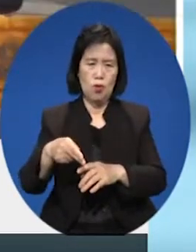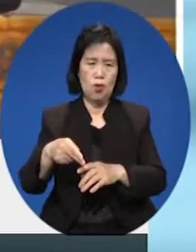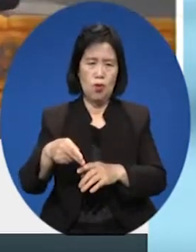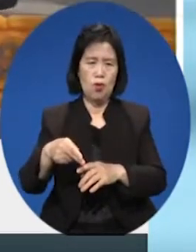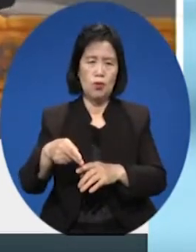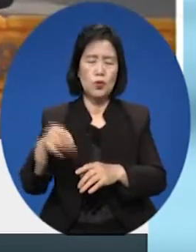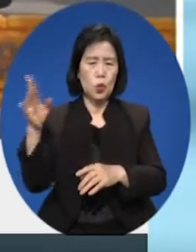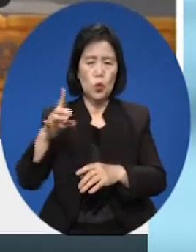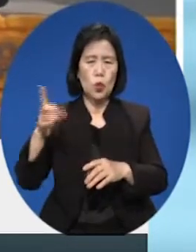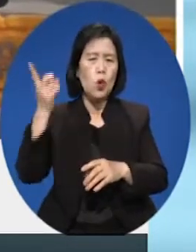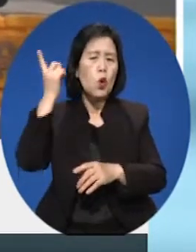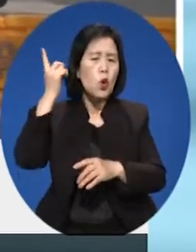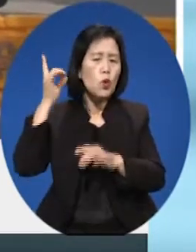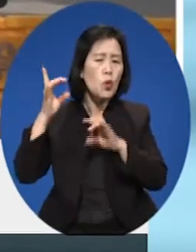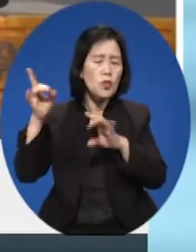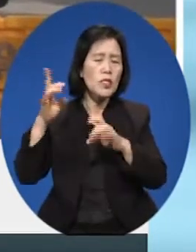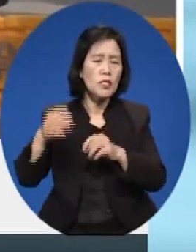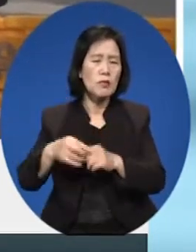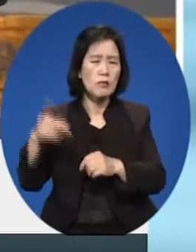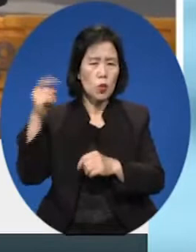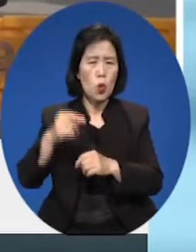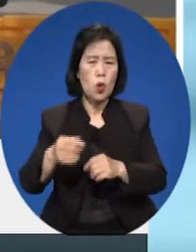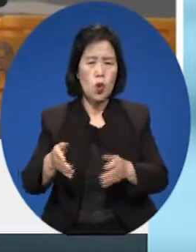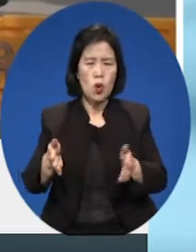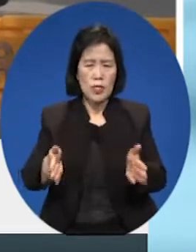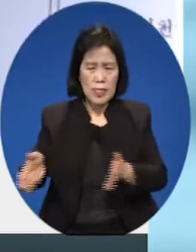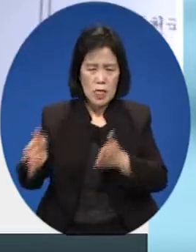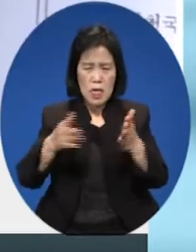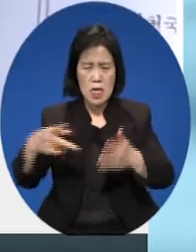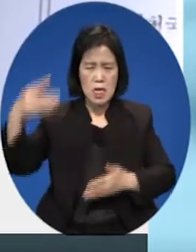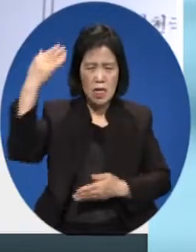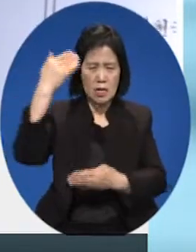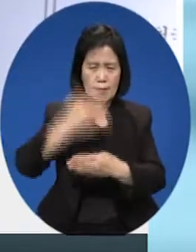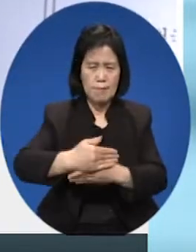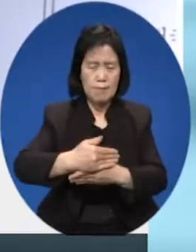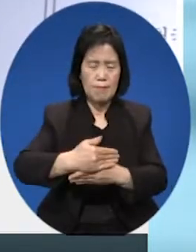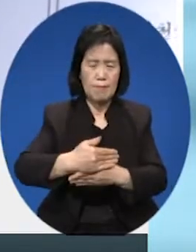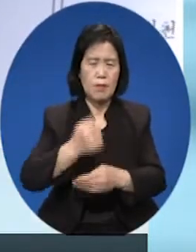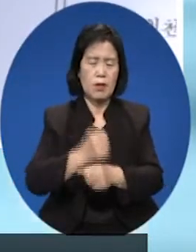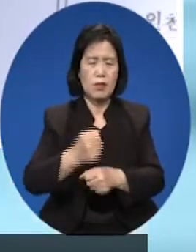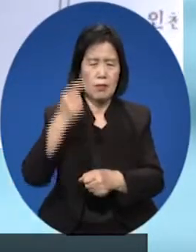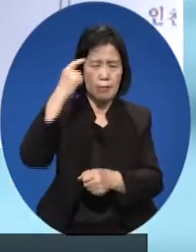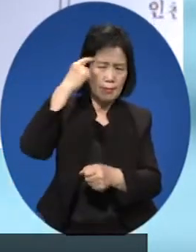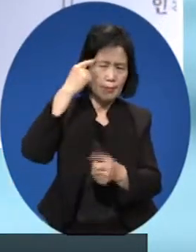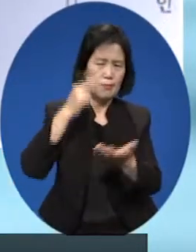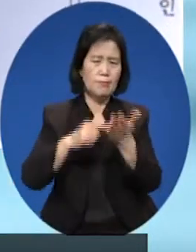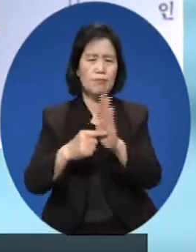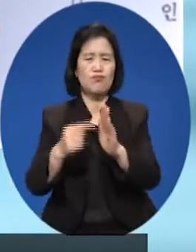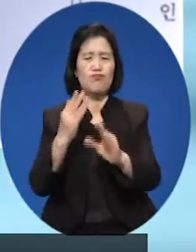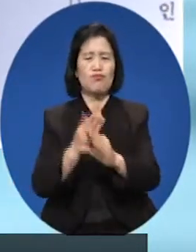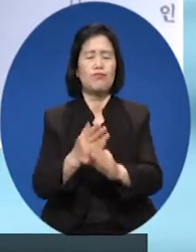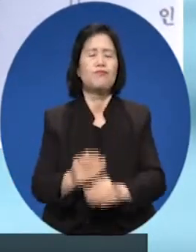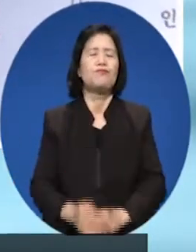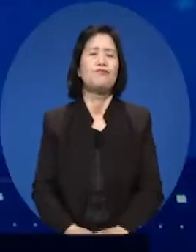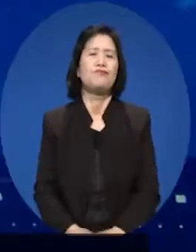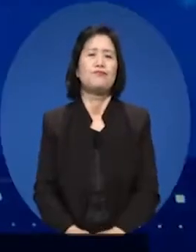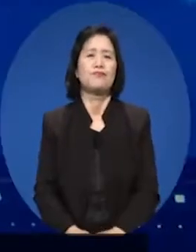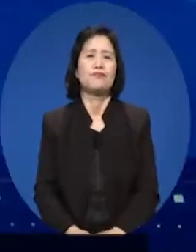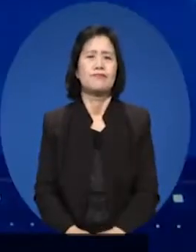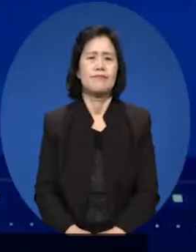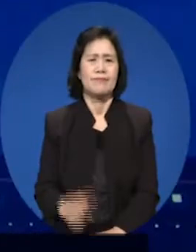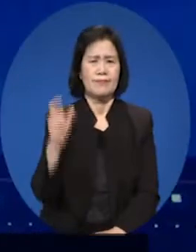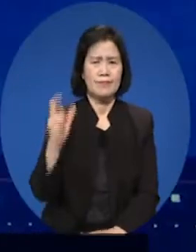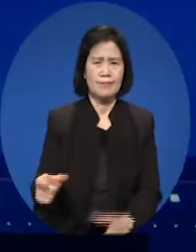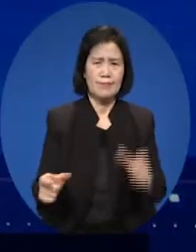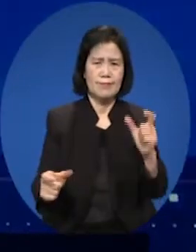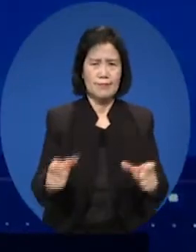통신 통행 뉴욕통신 로까지 차단 하겠다 이렇게 의지를 강해 밝히고 있습니다 4 지금 이렇게 강 대 강 으로 말